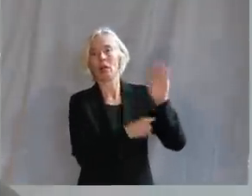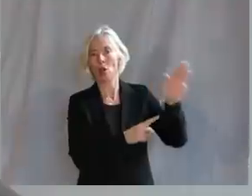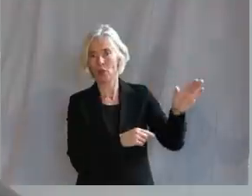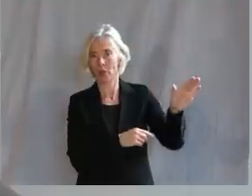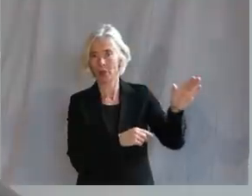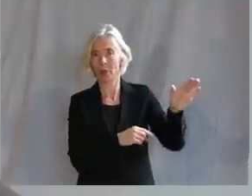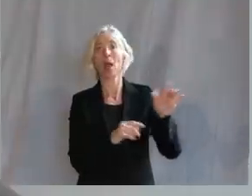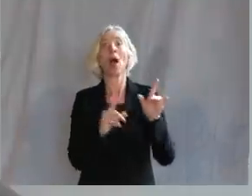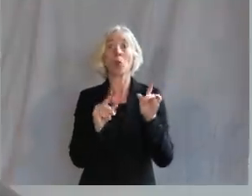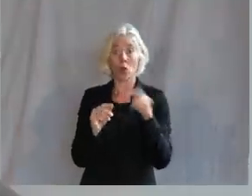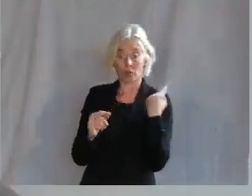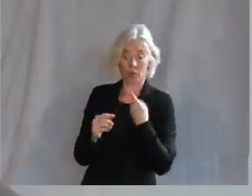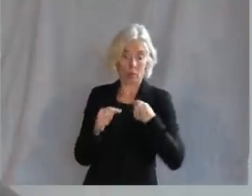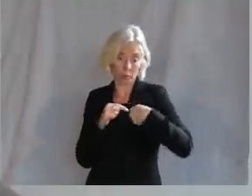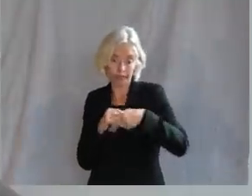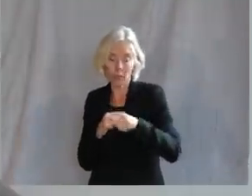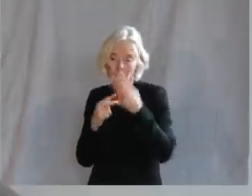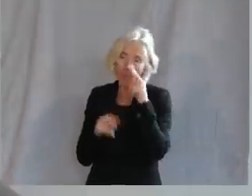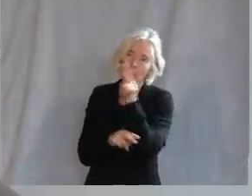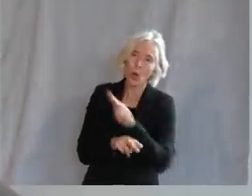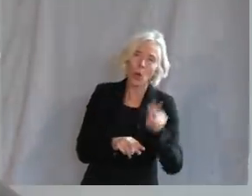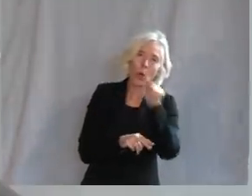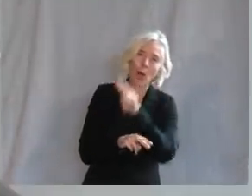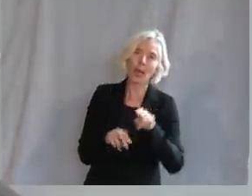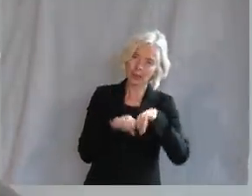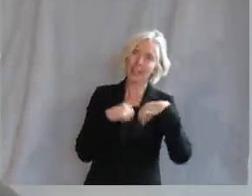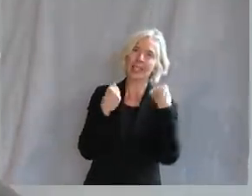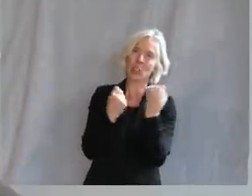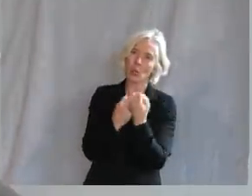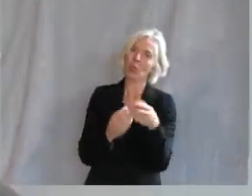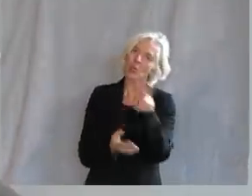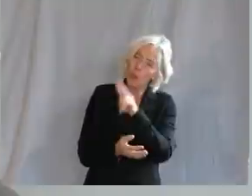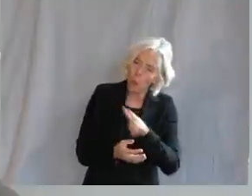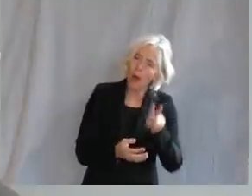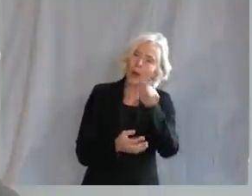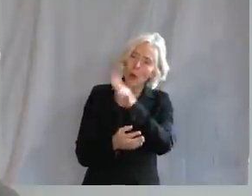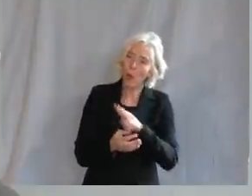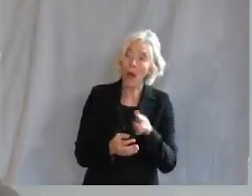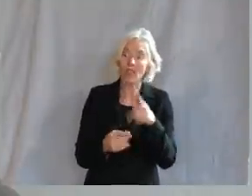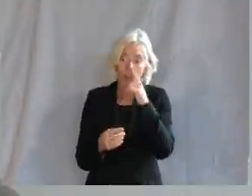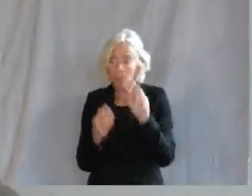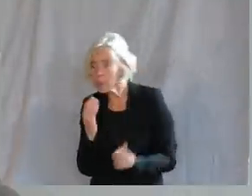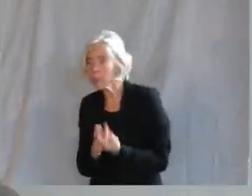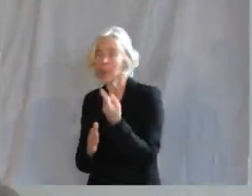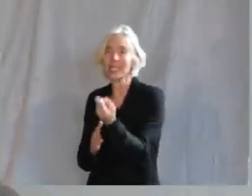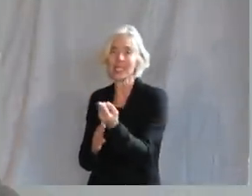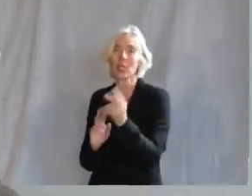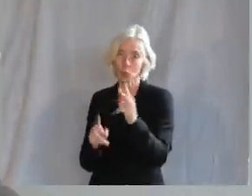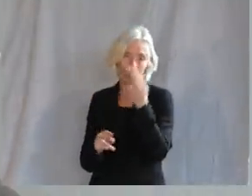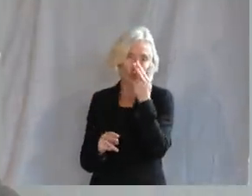lokale Infektionsgeschehen uns anschauen und dann eben in Einzelfällen auch reagieren müssen. Was, denke ich, wichtig ist, ist, dass wir